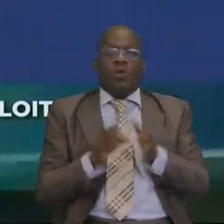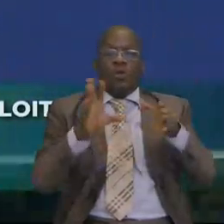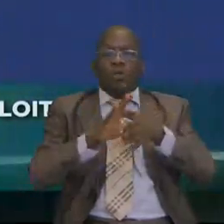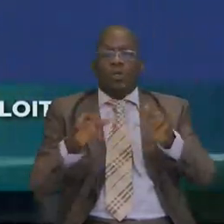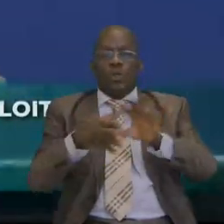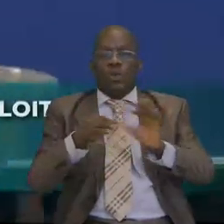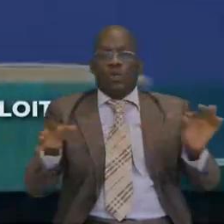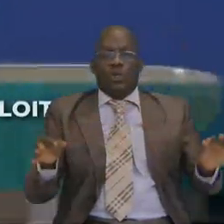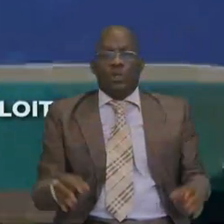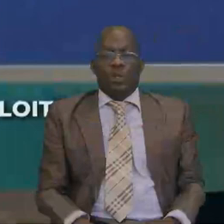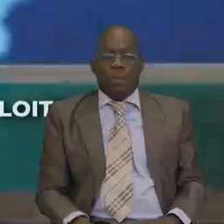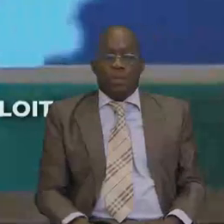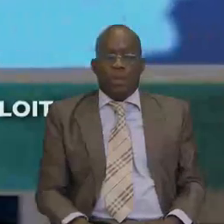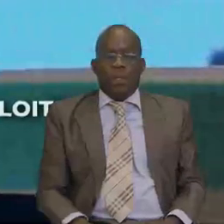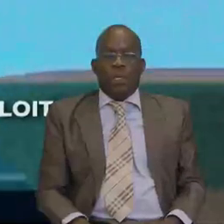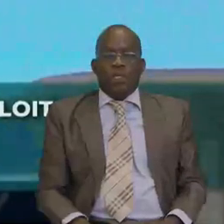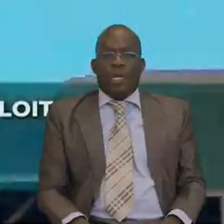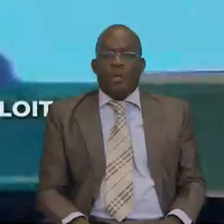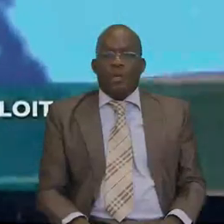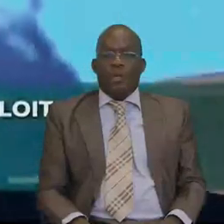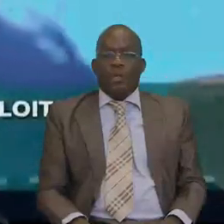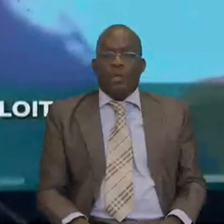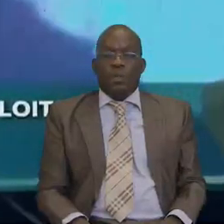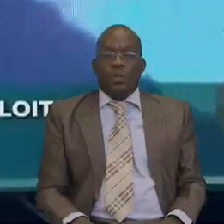séduira pas des flatteries, les traites de l'alliance.